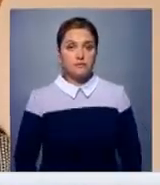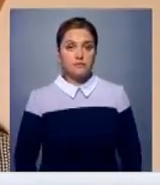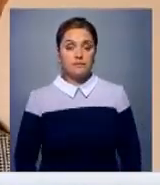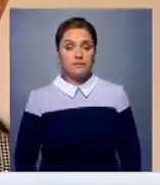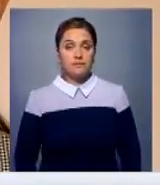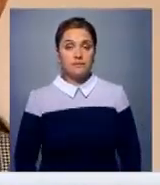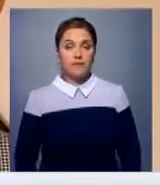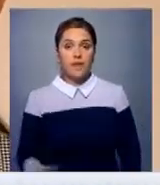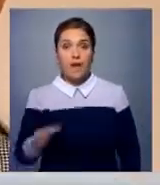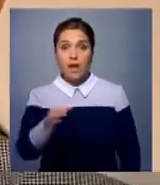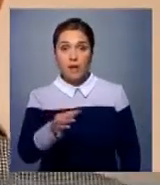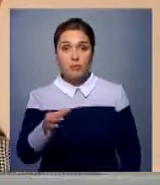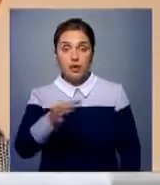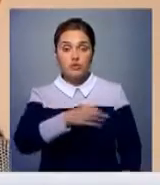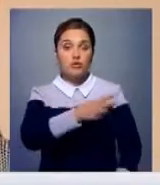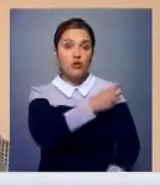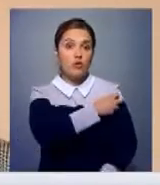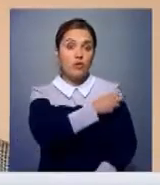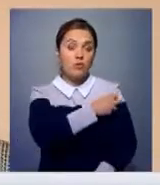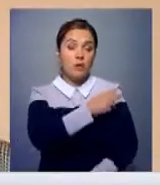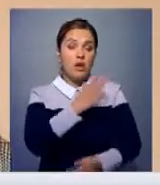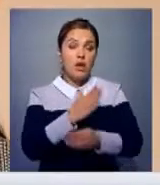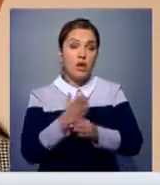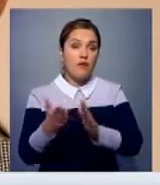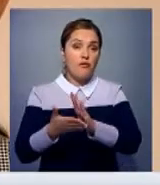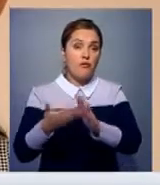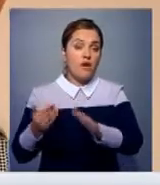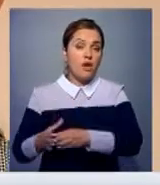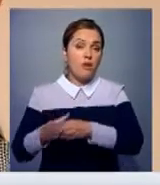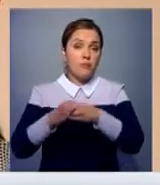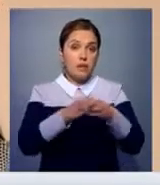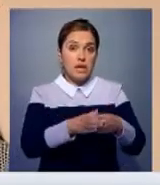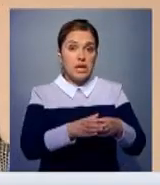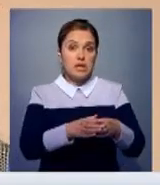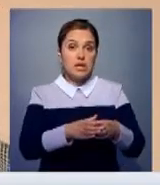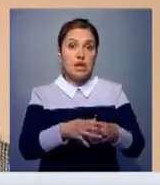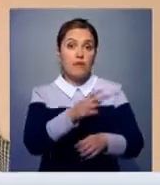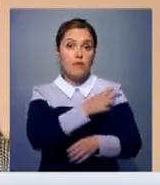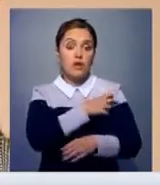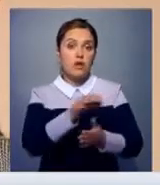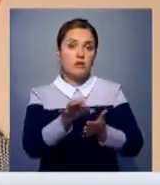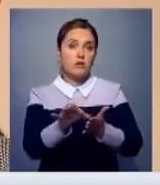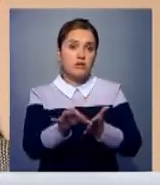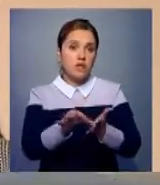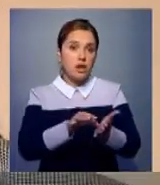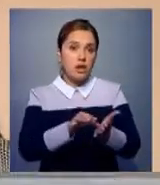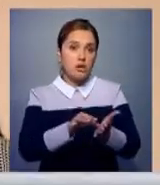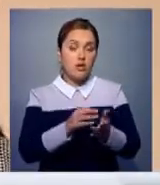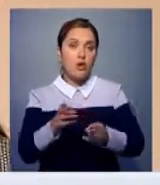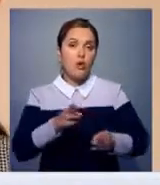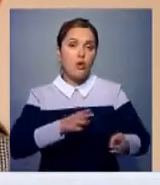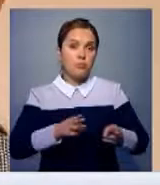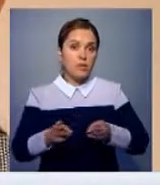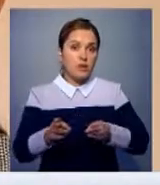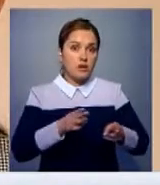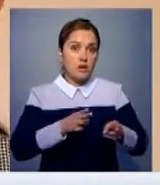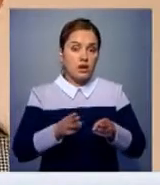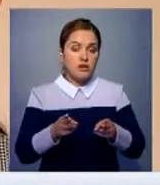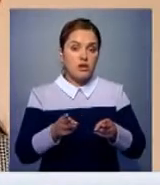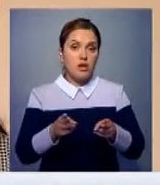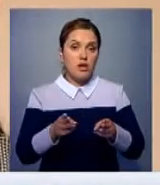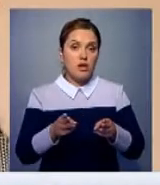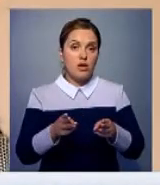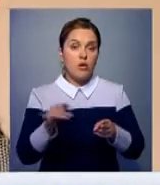С областной детской клинической больницы была вызвана бригада врачей. В срочном порядке они выехали, операцию провели.